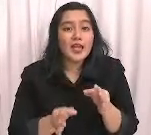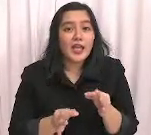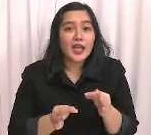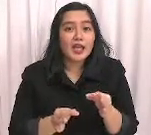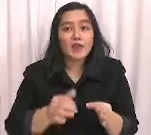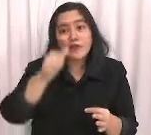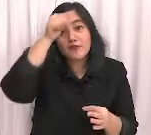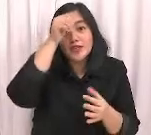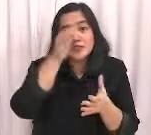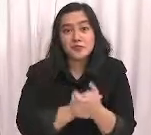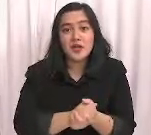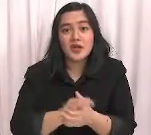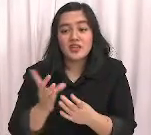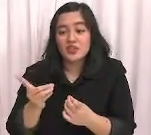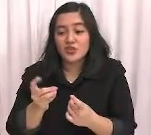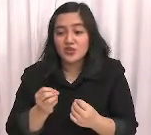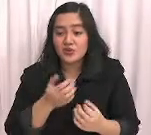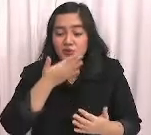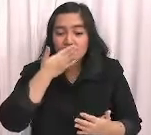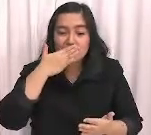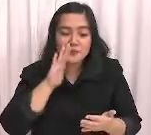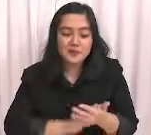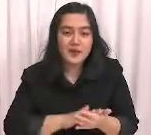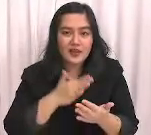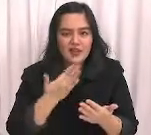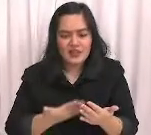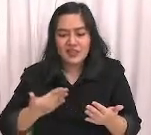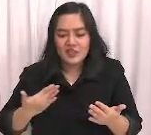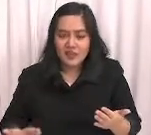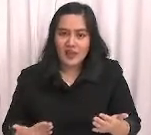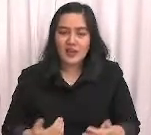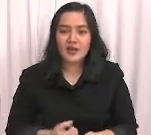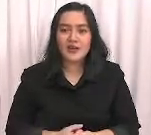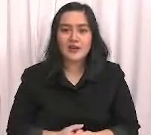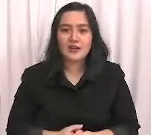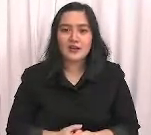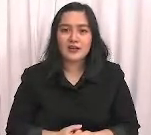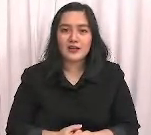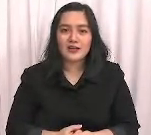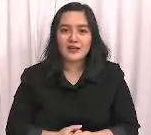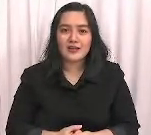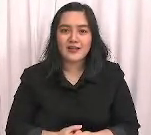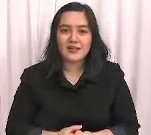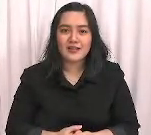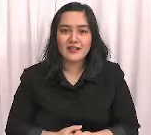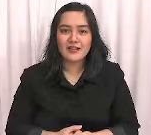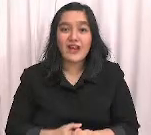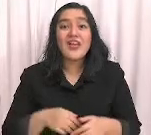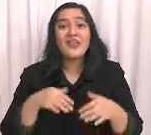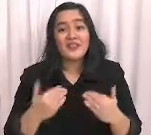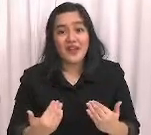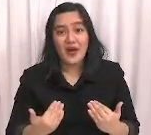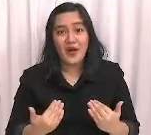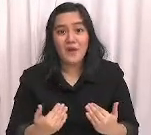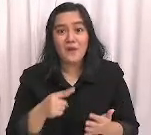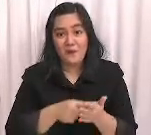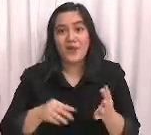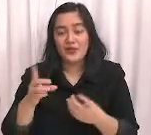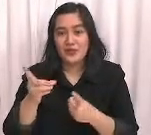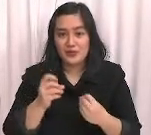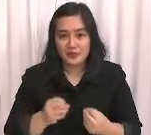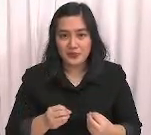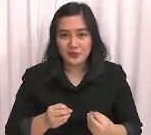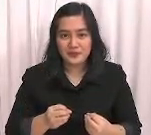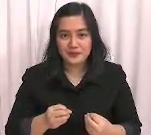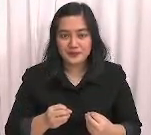mo? Sagot ng babae, ng virtuous woman, hindi ako gagawa ng masama laban sa kanya. Kundi